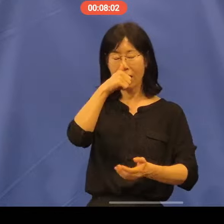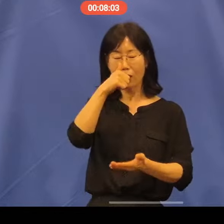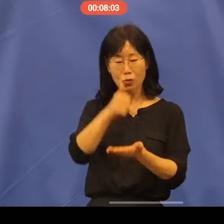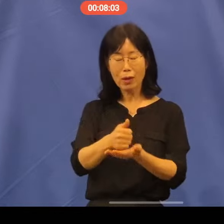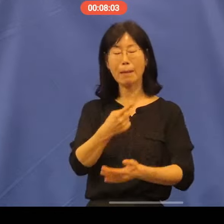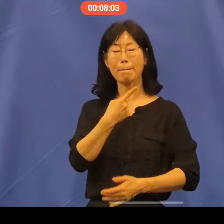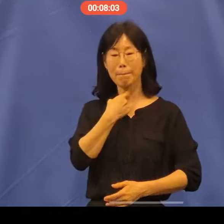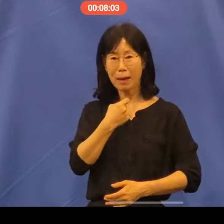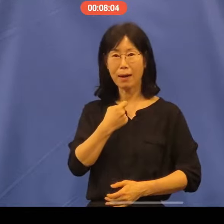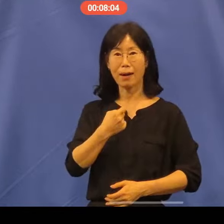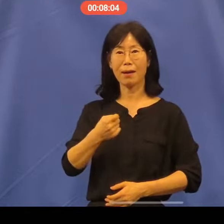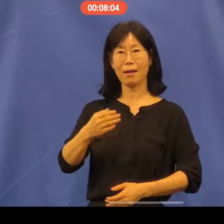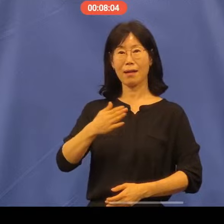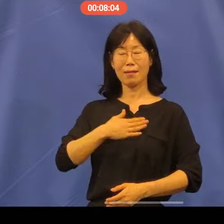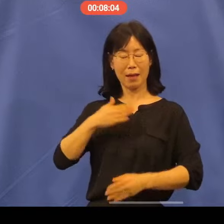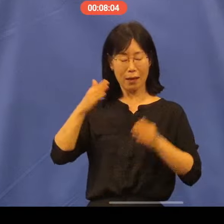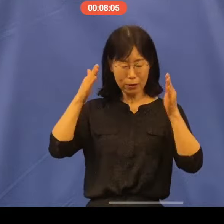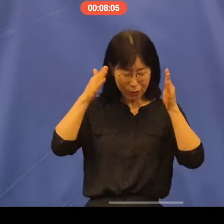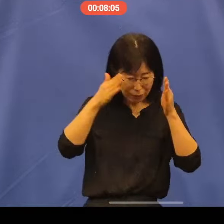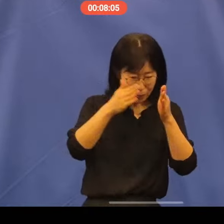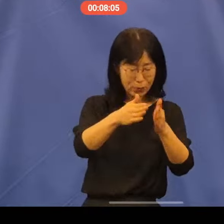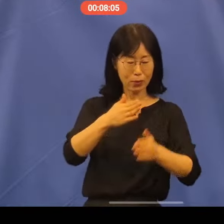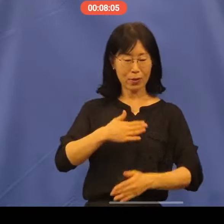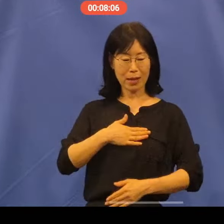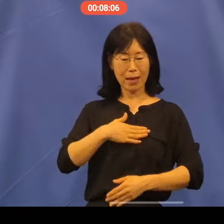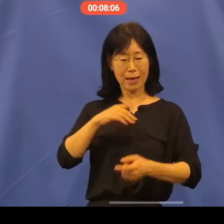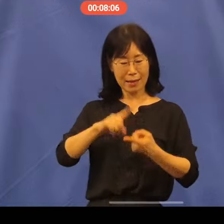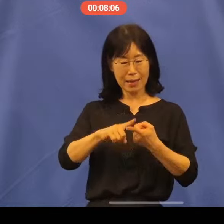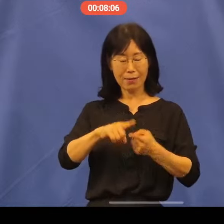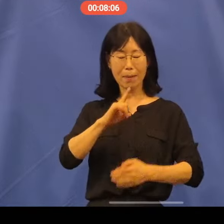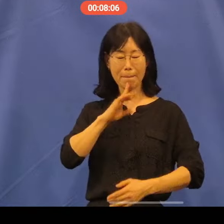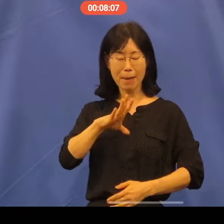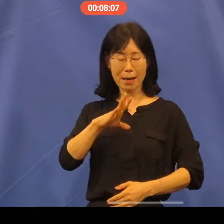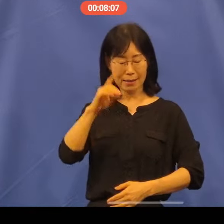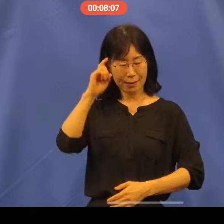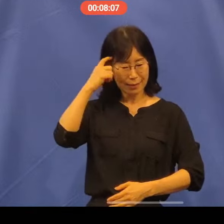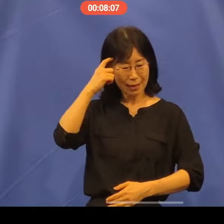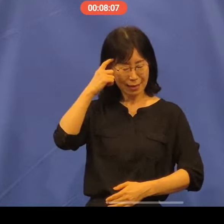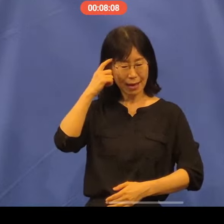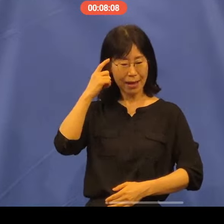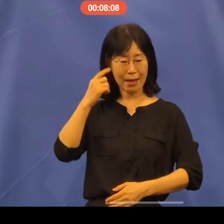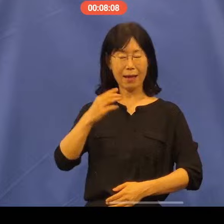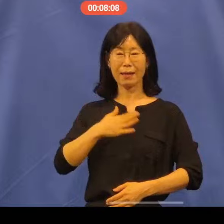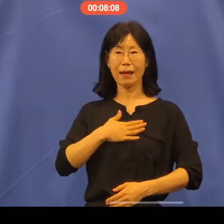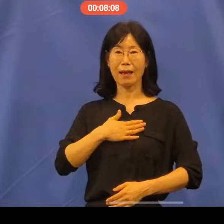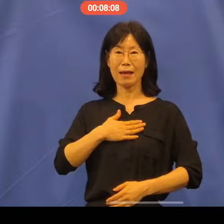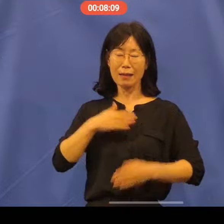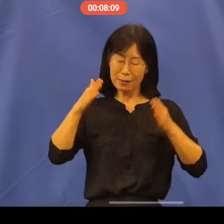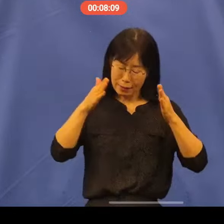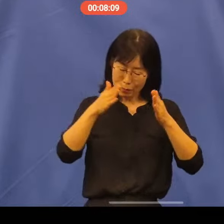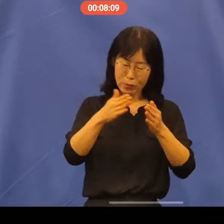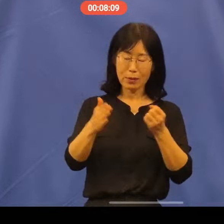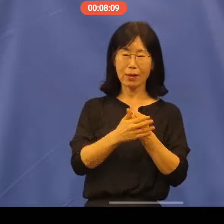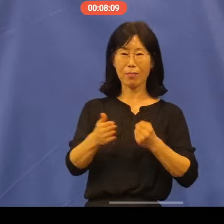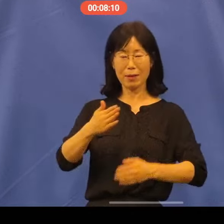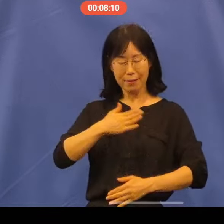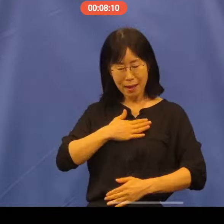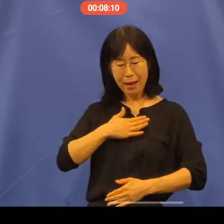나를 바라보고 나를 몰두하고 나를 묵상하고 나에게 집중하고 나에게 집착하고 나.